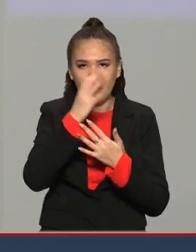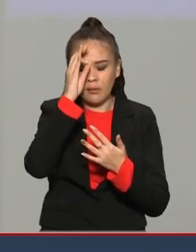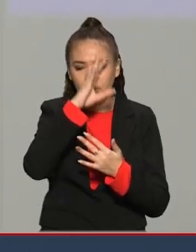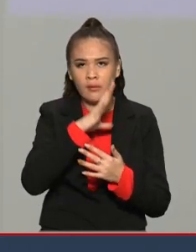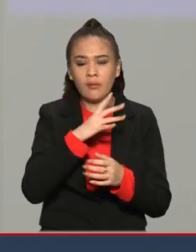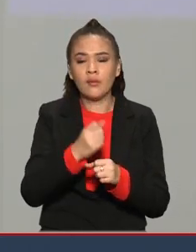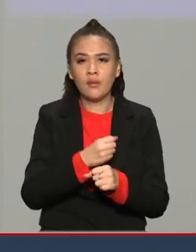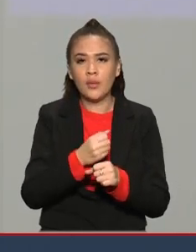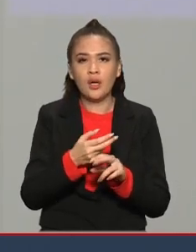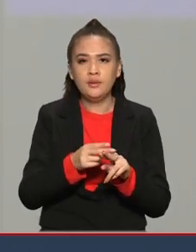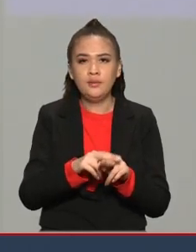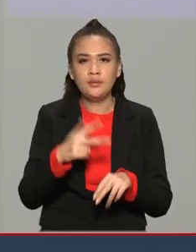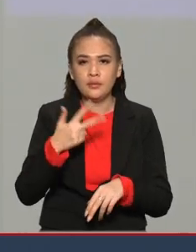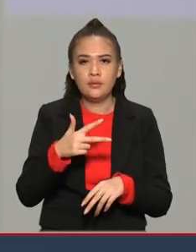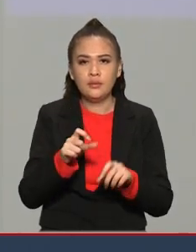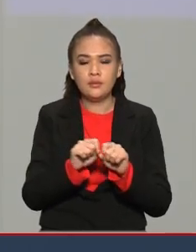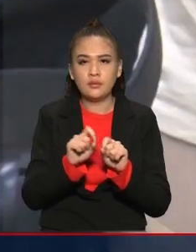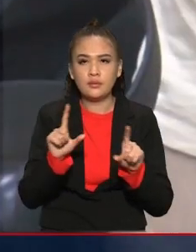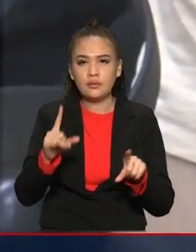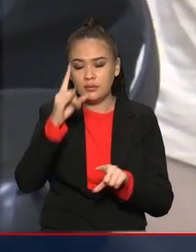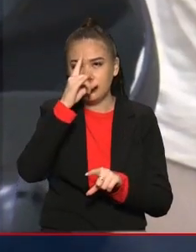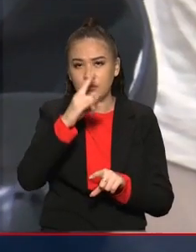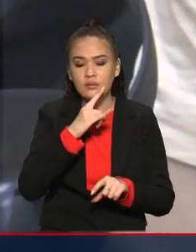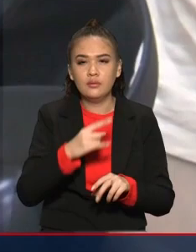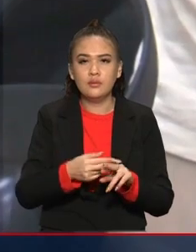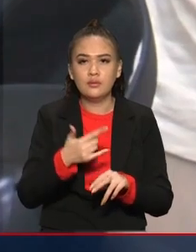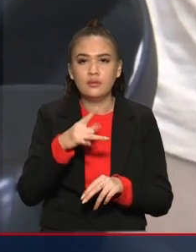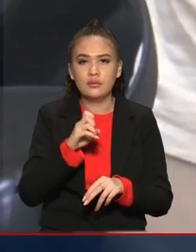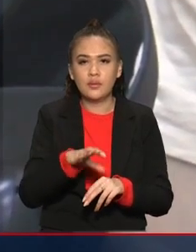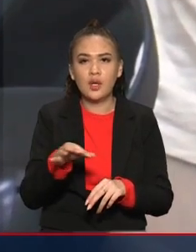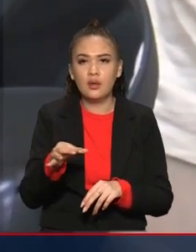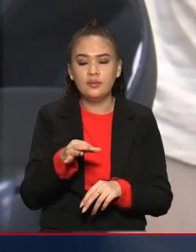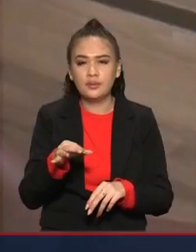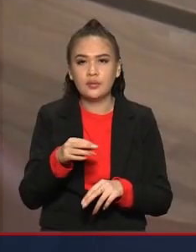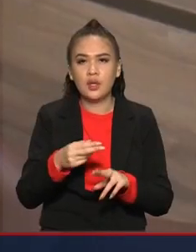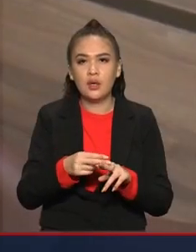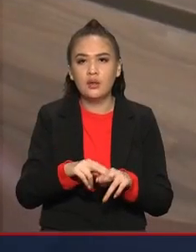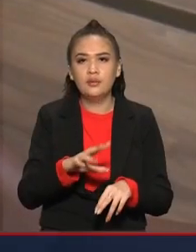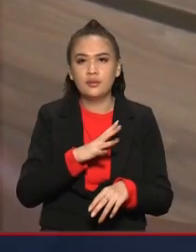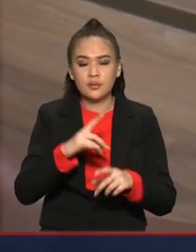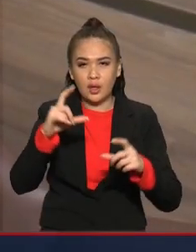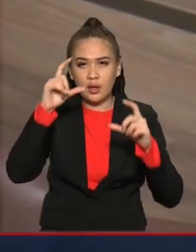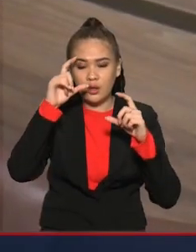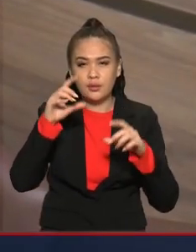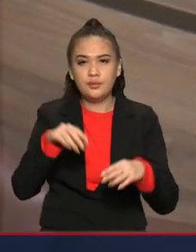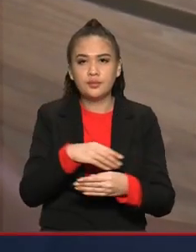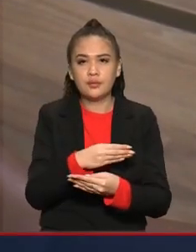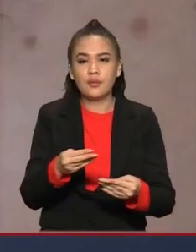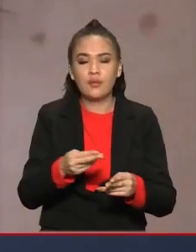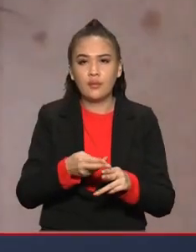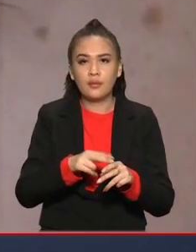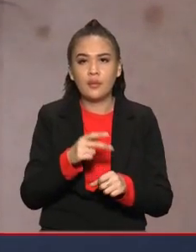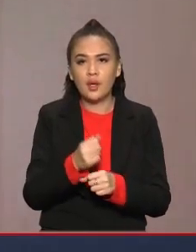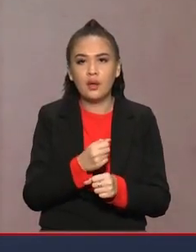и внедрены более 30 школам в Казахстане. На грант Акима области были приобретены очки виртуальной реальности. Для развития